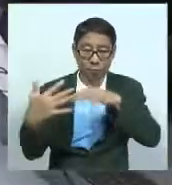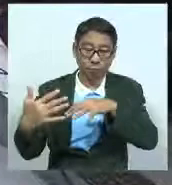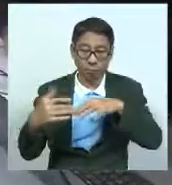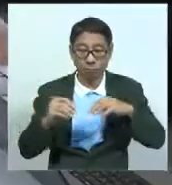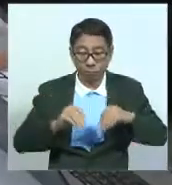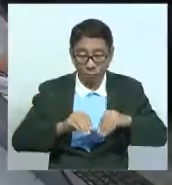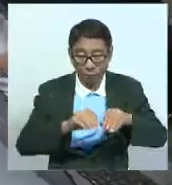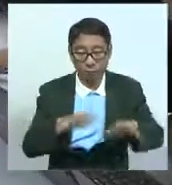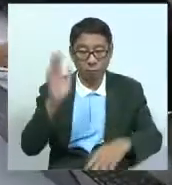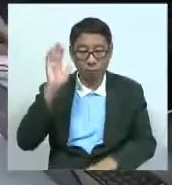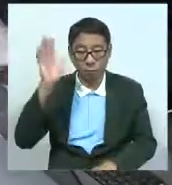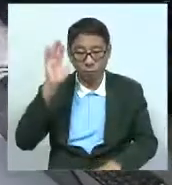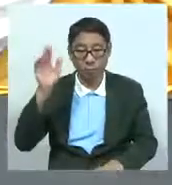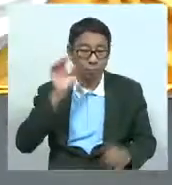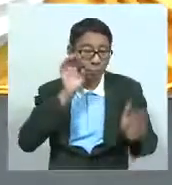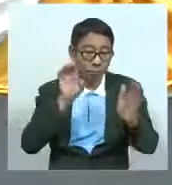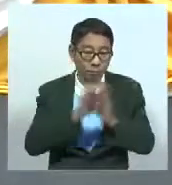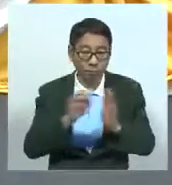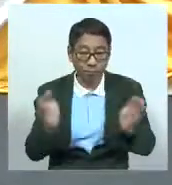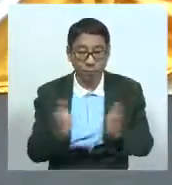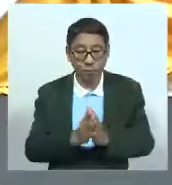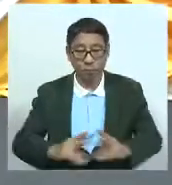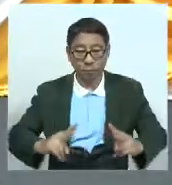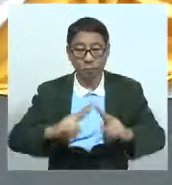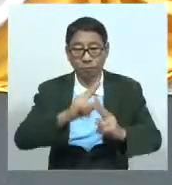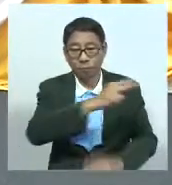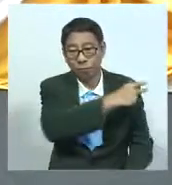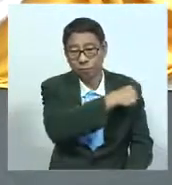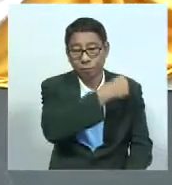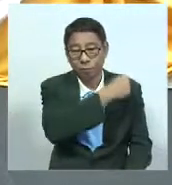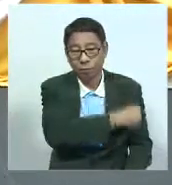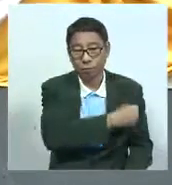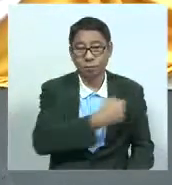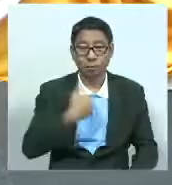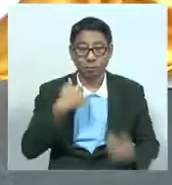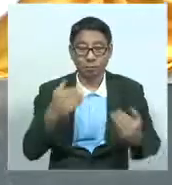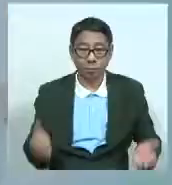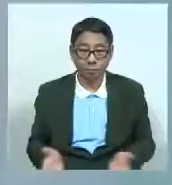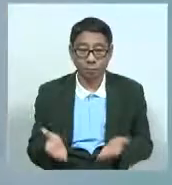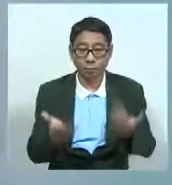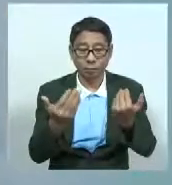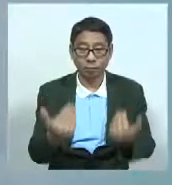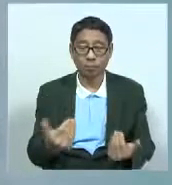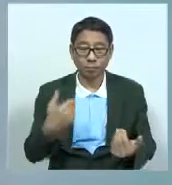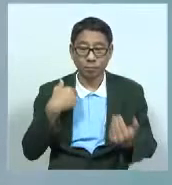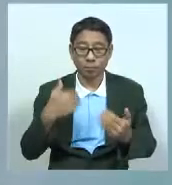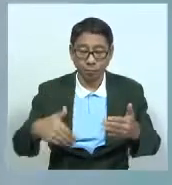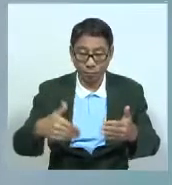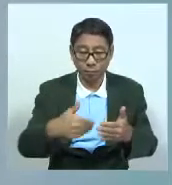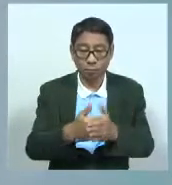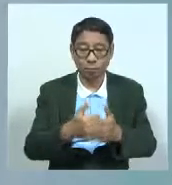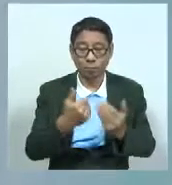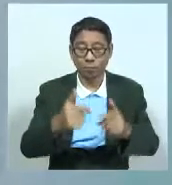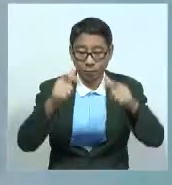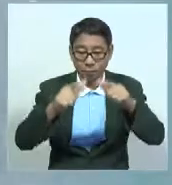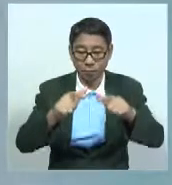แพร่ประชาสัมพันธ์ในการในภาพรวมของกระทรวงสาธารณสุขสำหรับการขับเคลื่อนนโยบายสำคัญรัฐบาลมีเป้าหมายเพื่อล